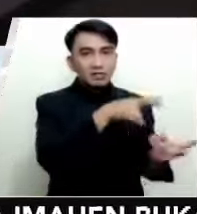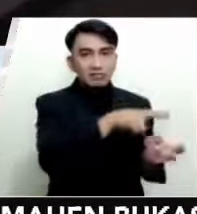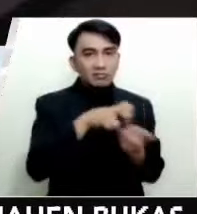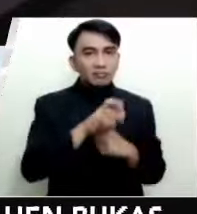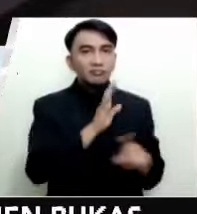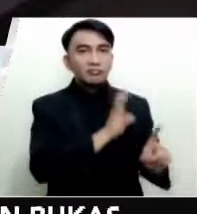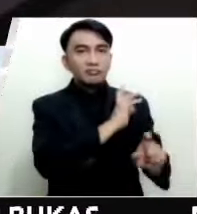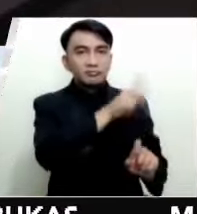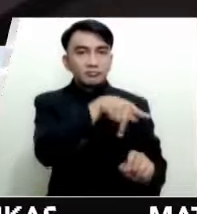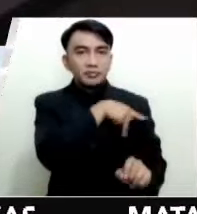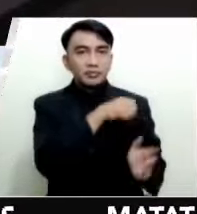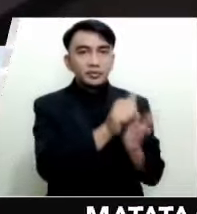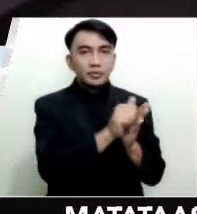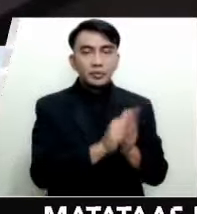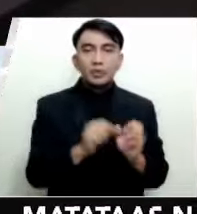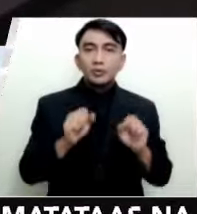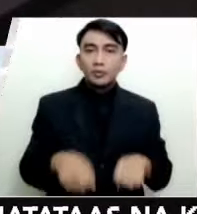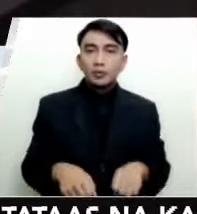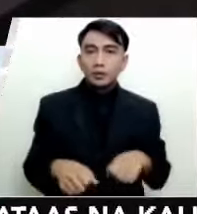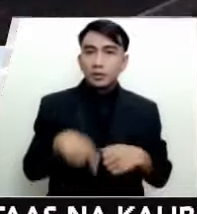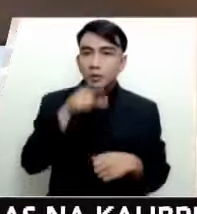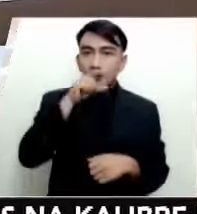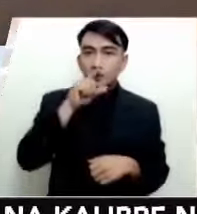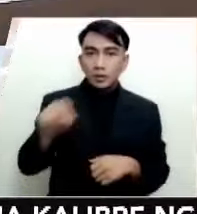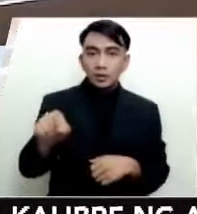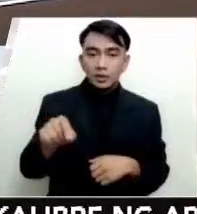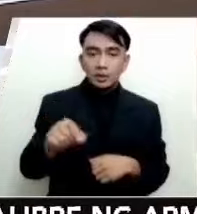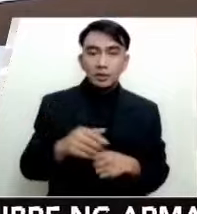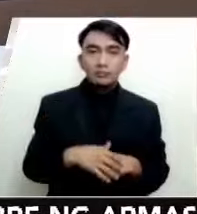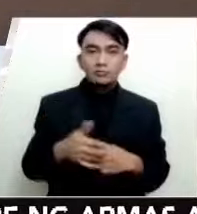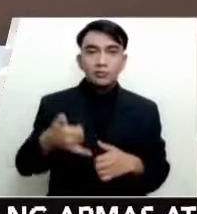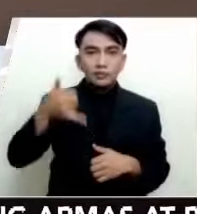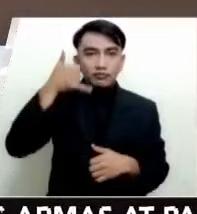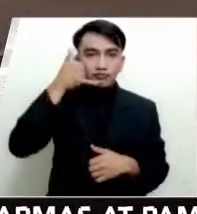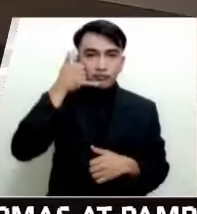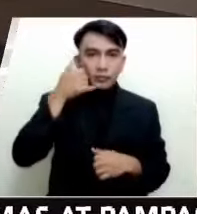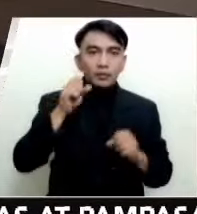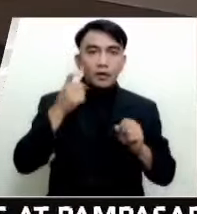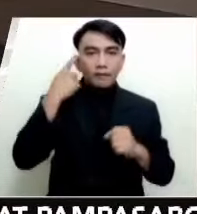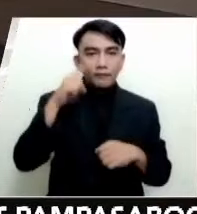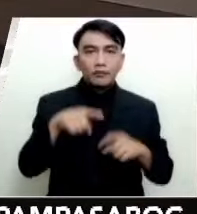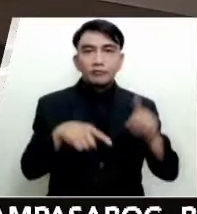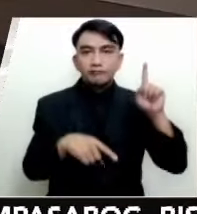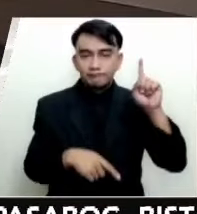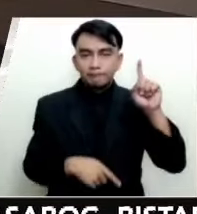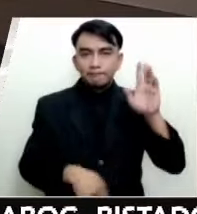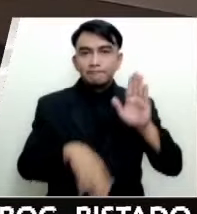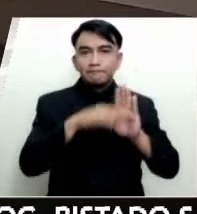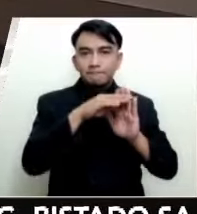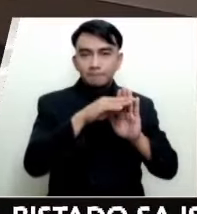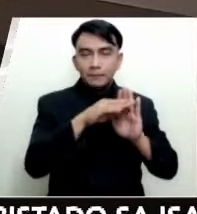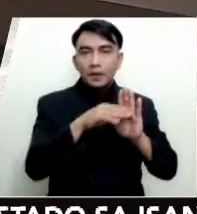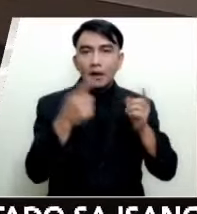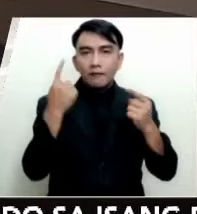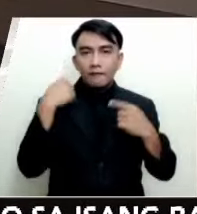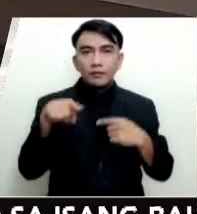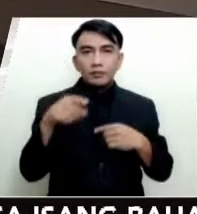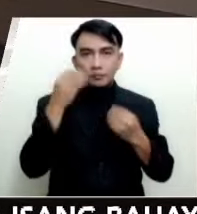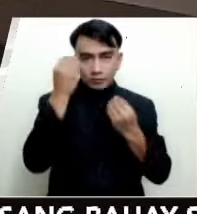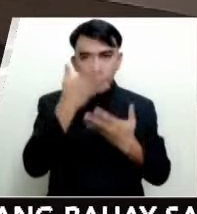hotline 1326 ng Interagency Response Center. Von Aquino nagbabalita para sa GMA Integrated News.